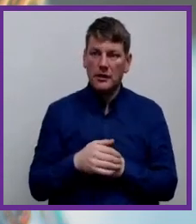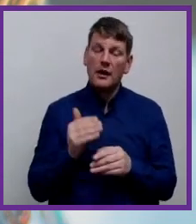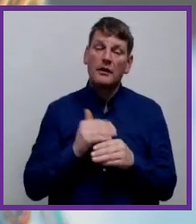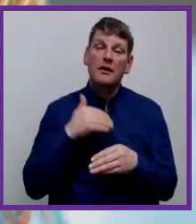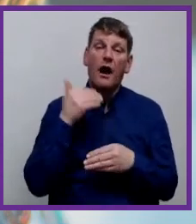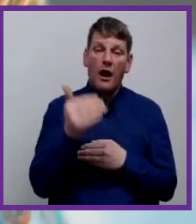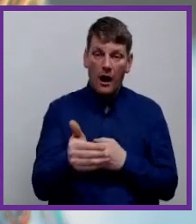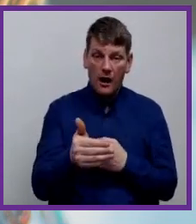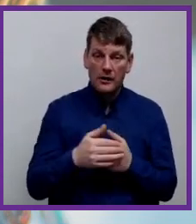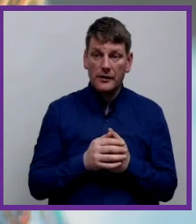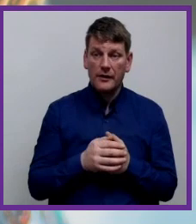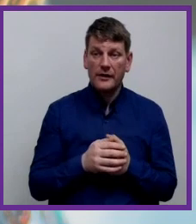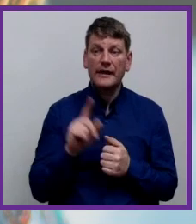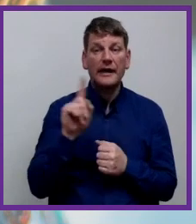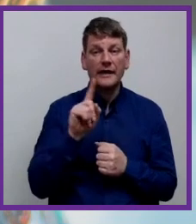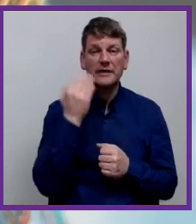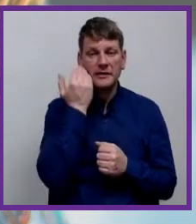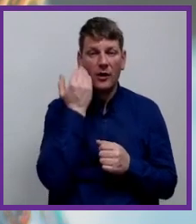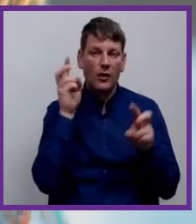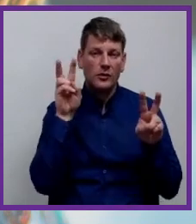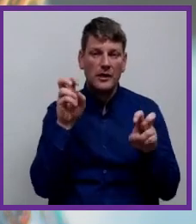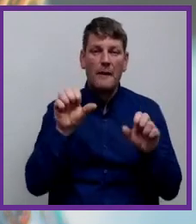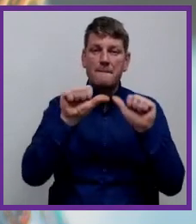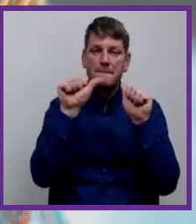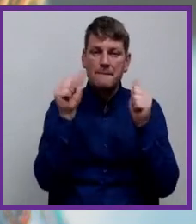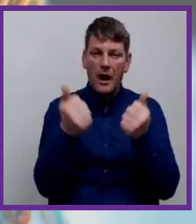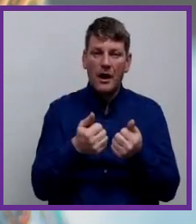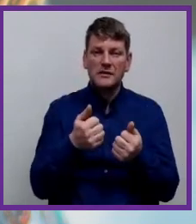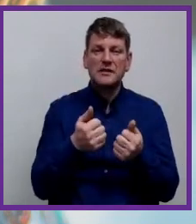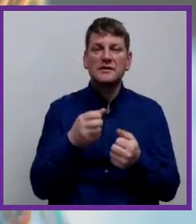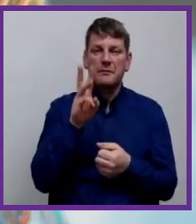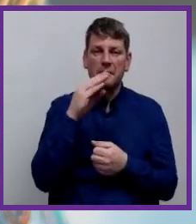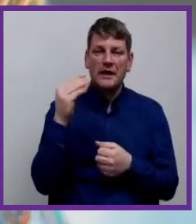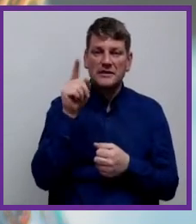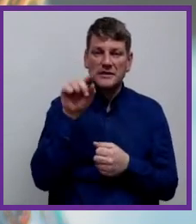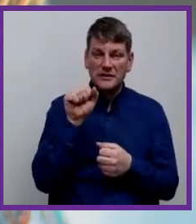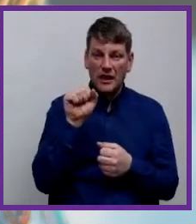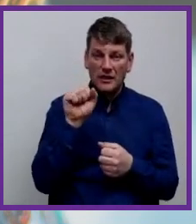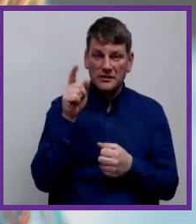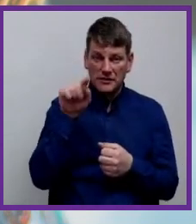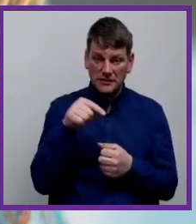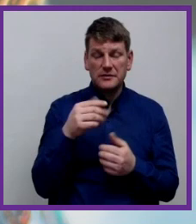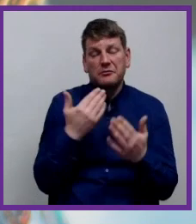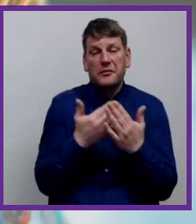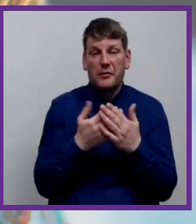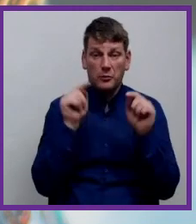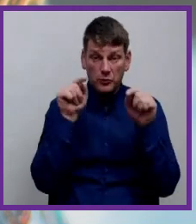Tālāk ir sauktās mākslas mesas. Mākslas mesās,